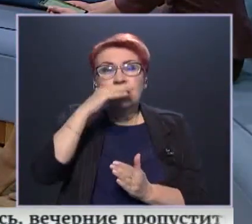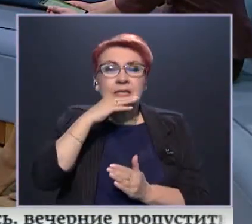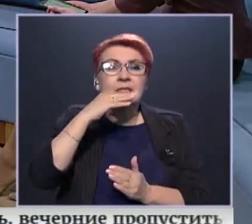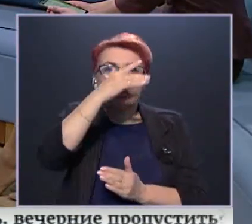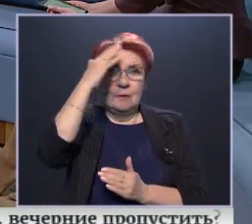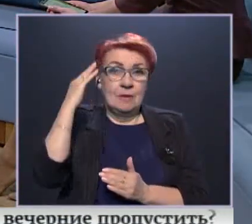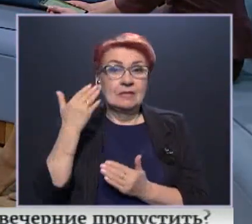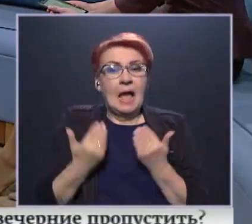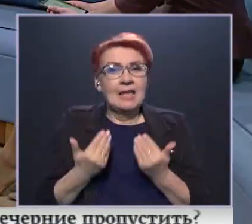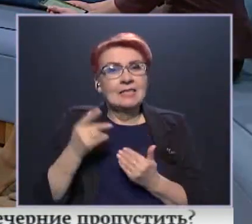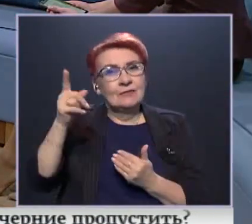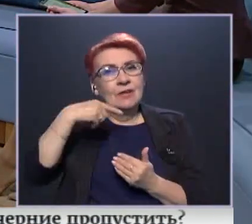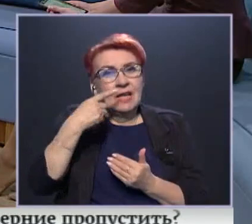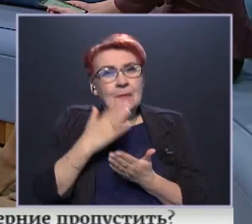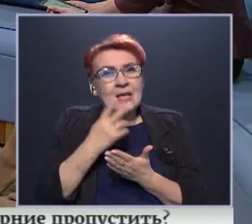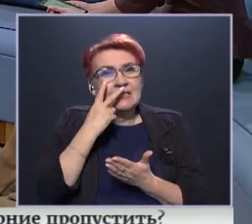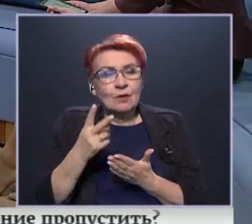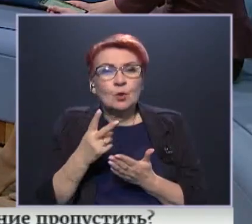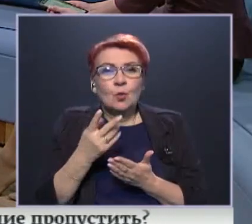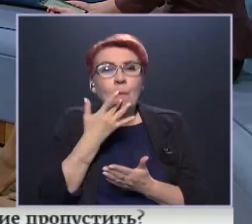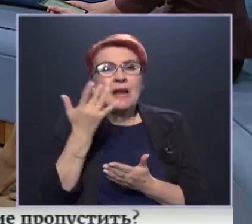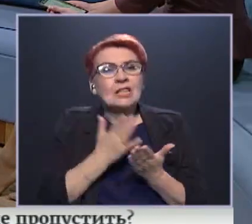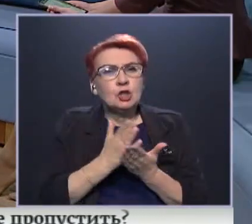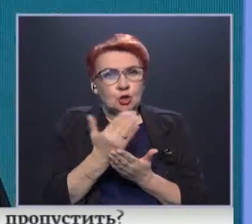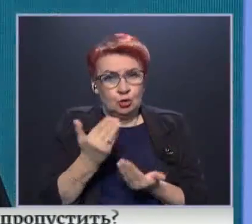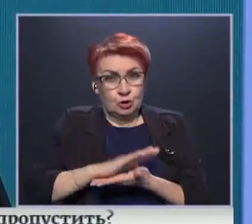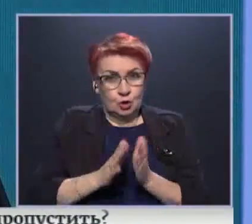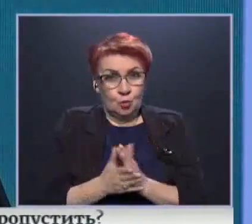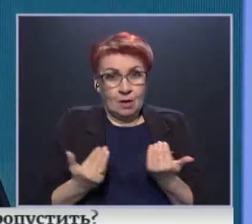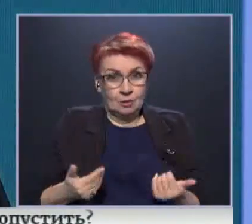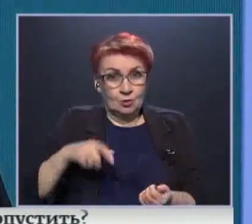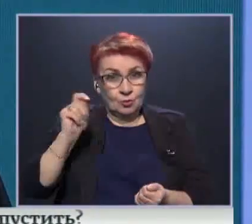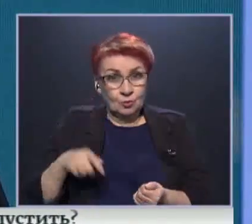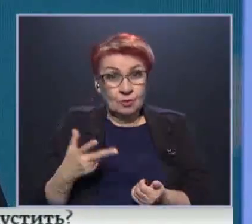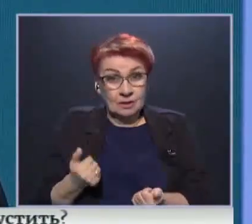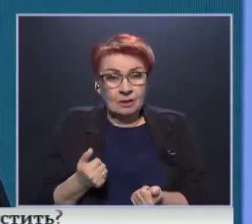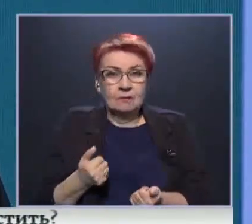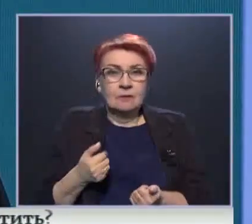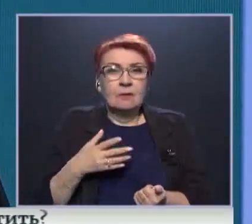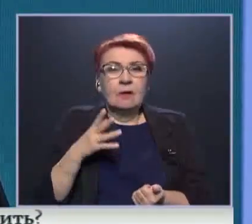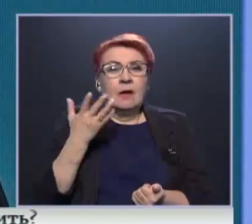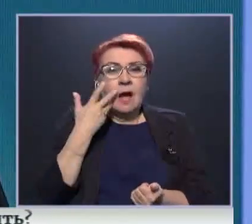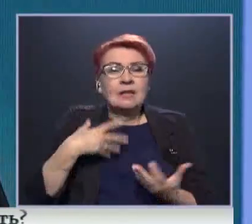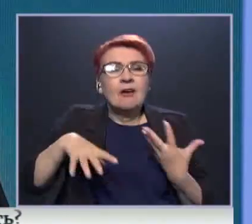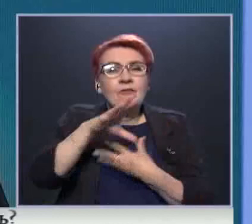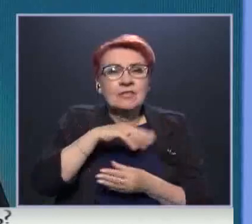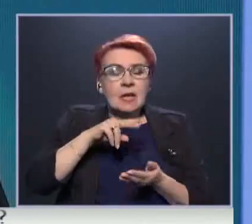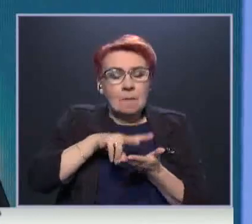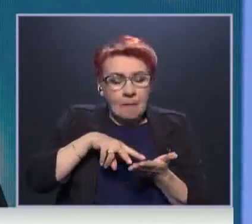ситуацию политическую, то я думаю, тогда, когда мы покаемся,